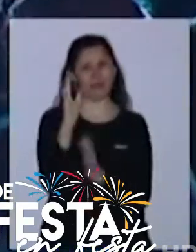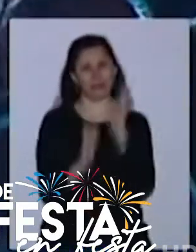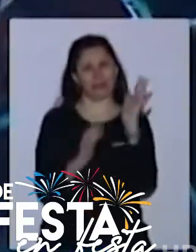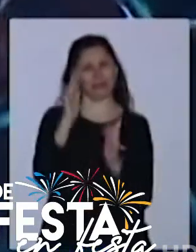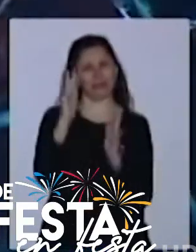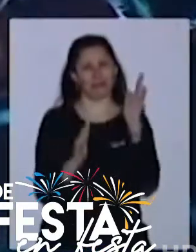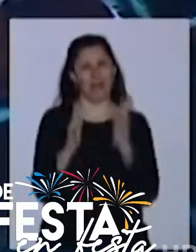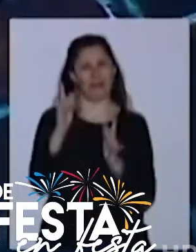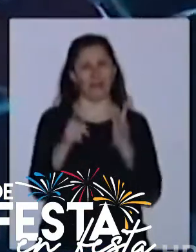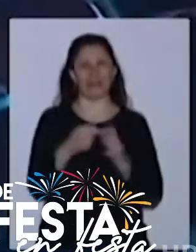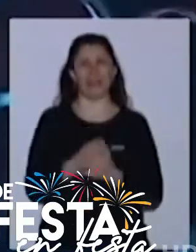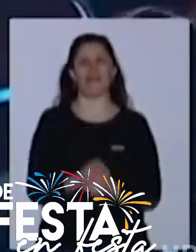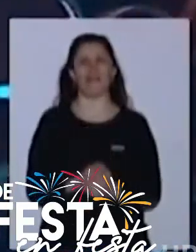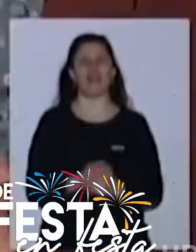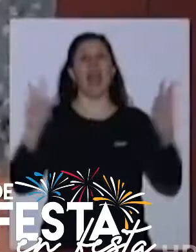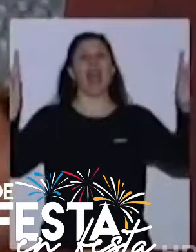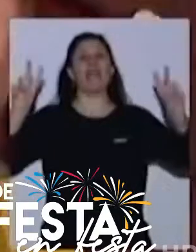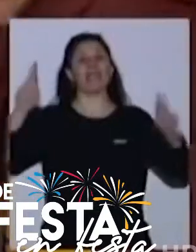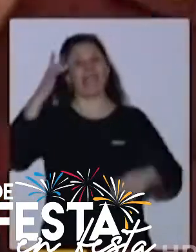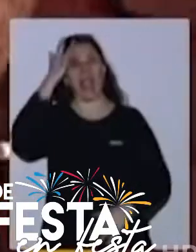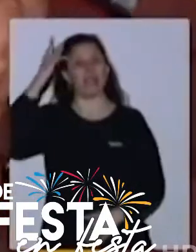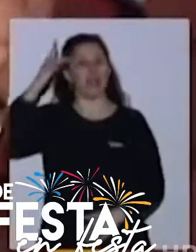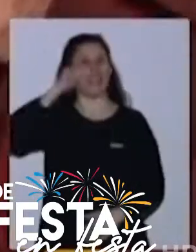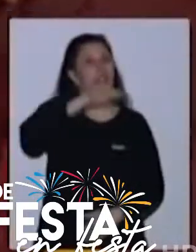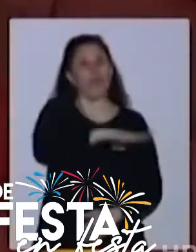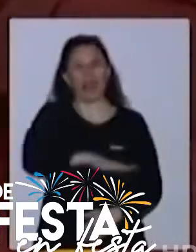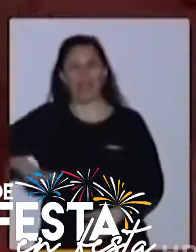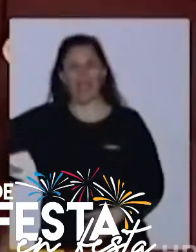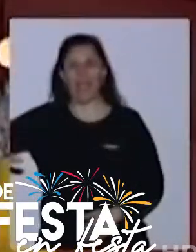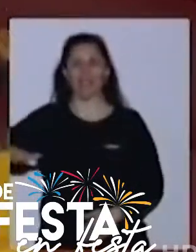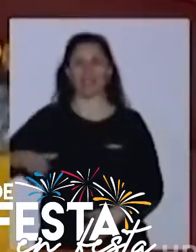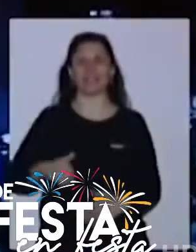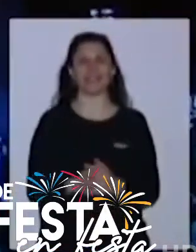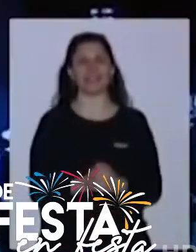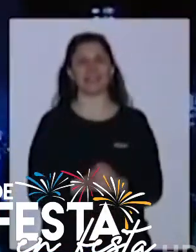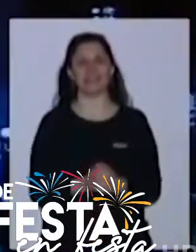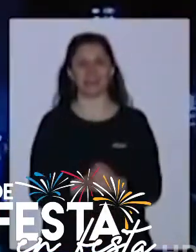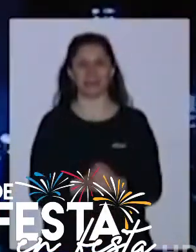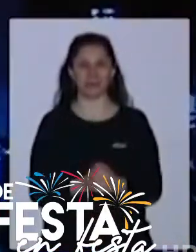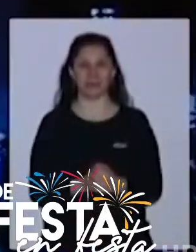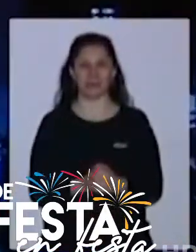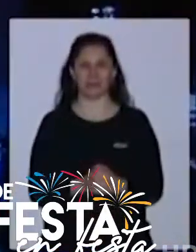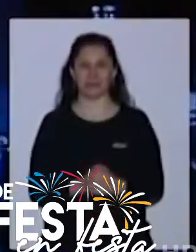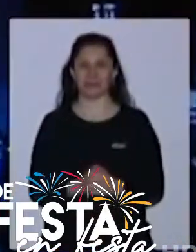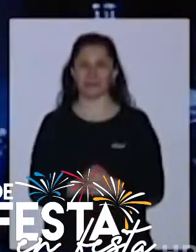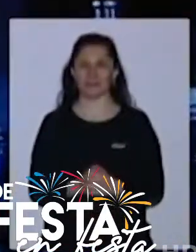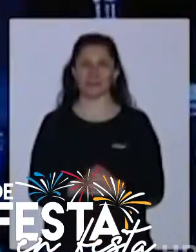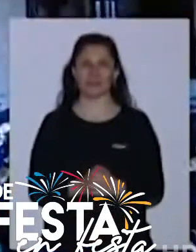comú. ¡Visca las falles infantiles!